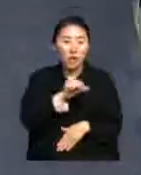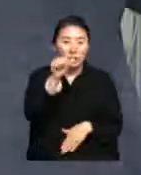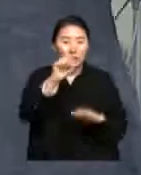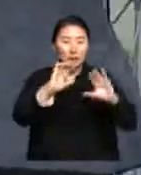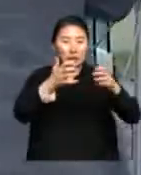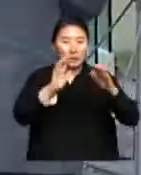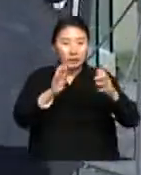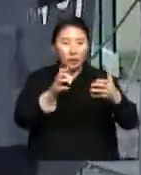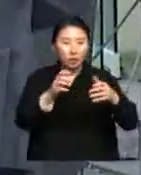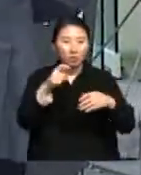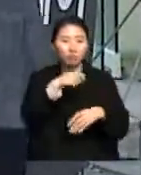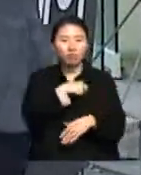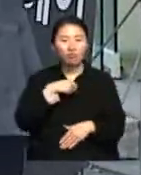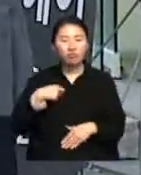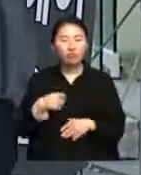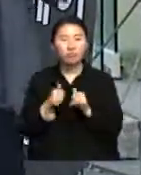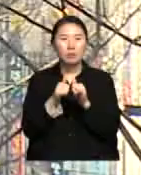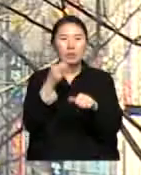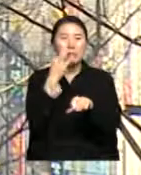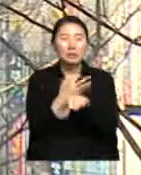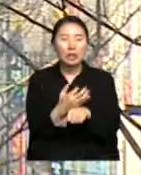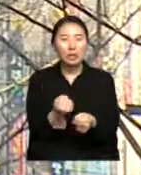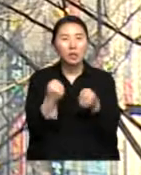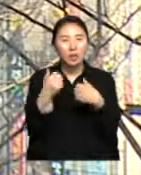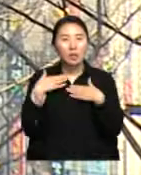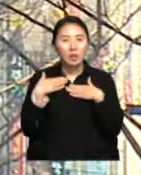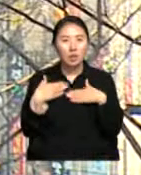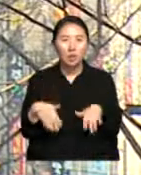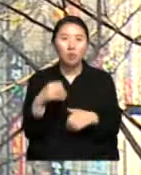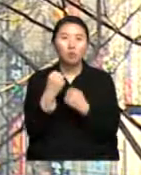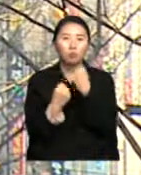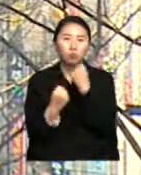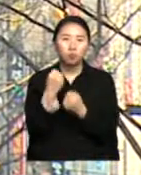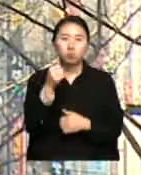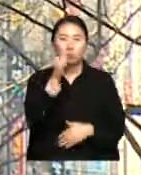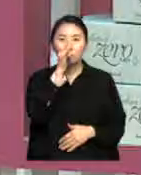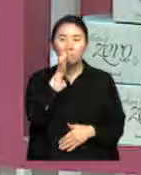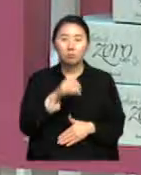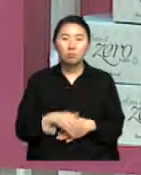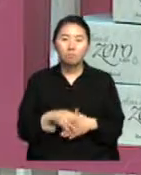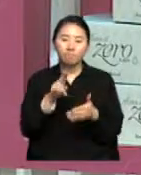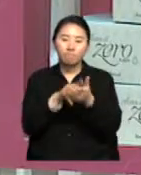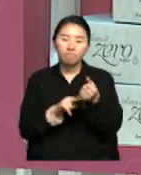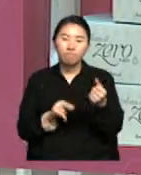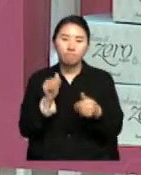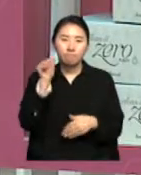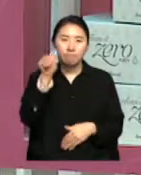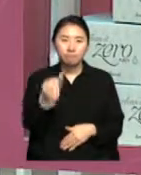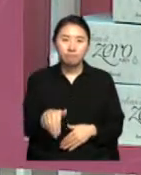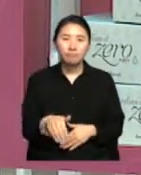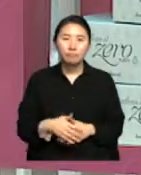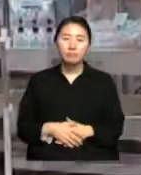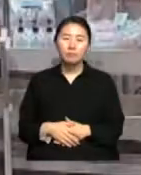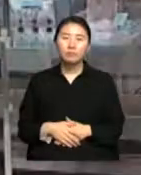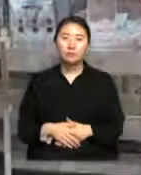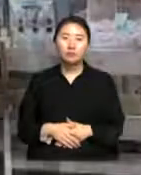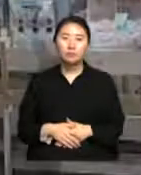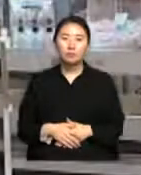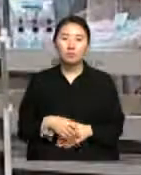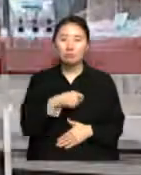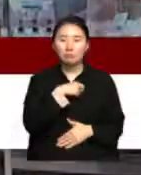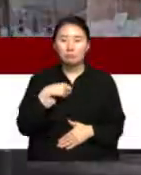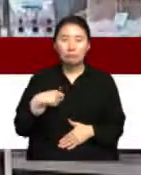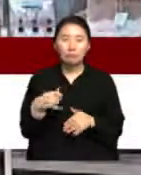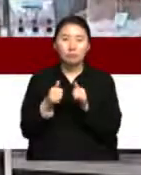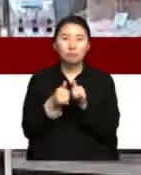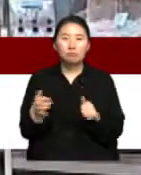관광객들은 중국인에 비해 구매력이 적다는 게 명동 상인들의 설명입니다. 매출이 줄어들 수밖에 없습니다. 중국